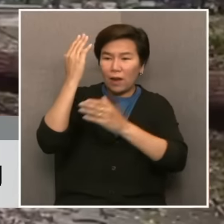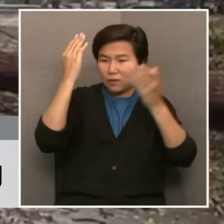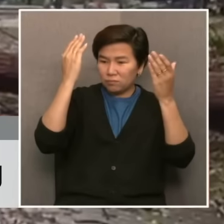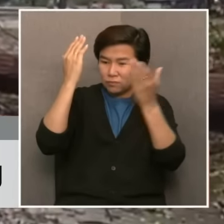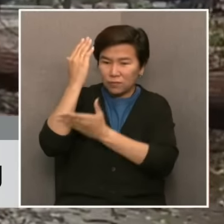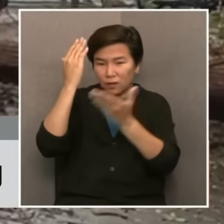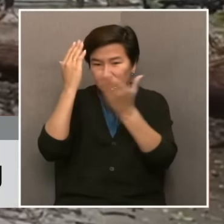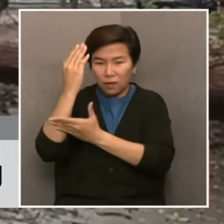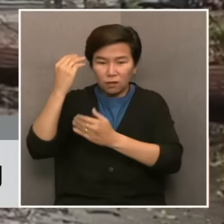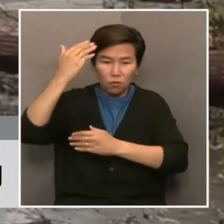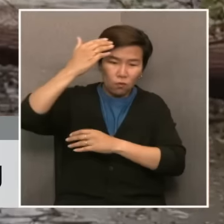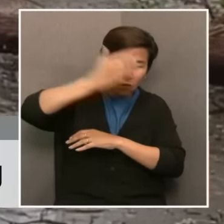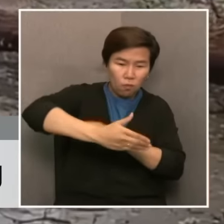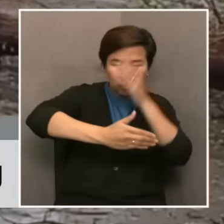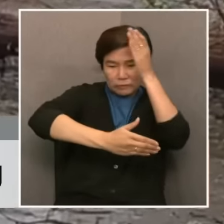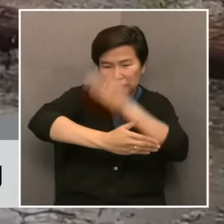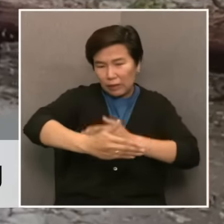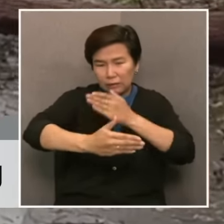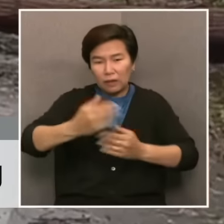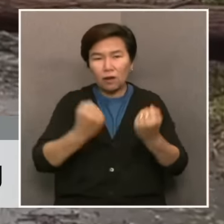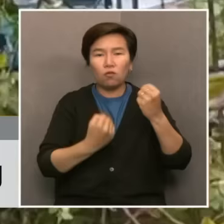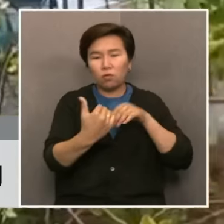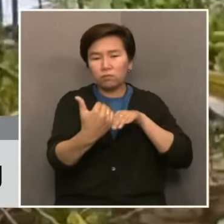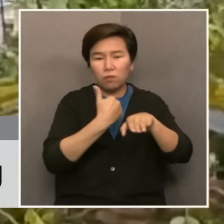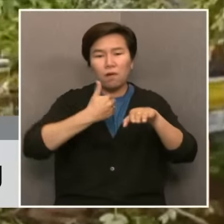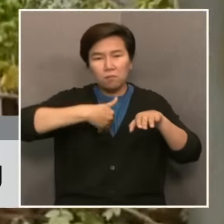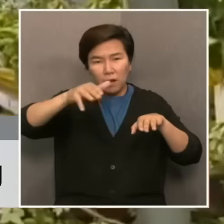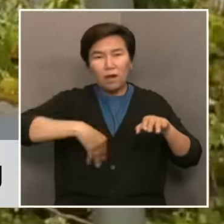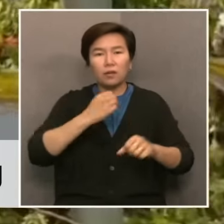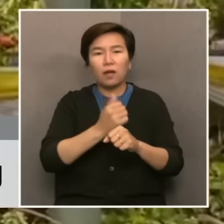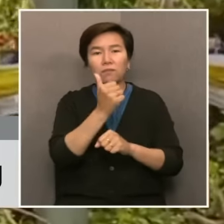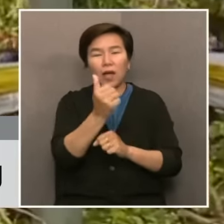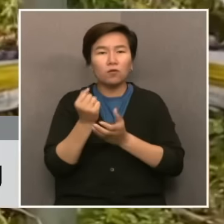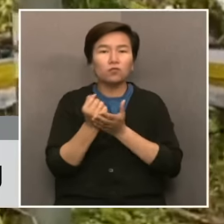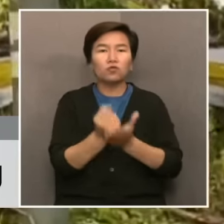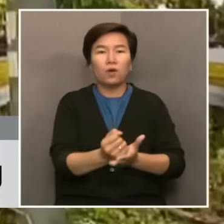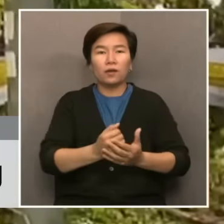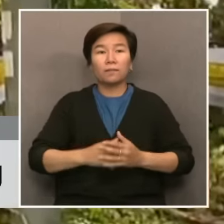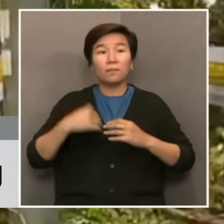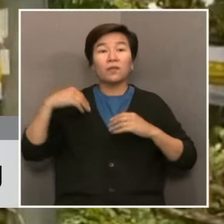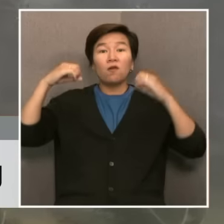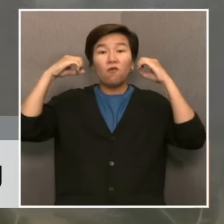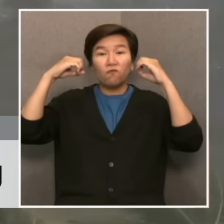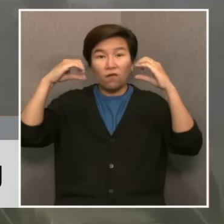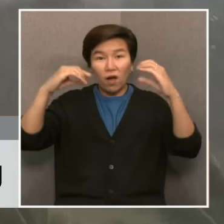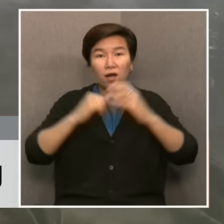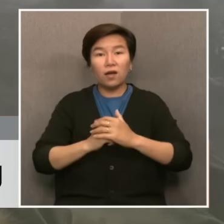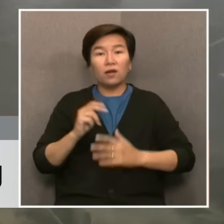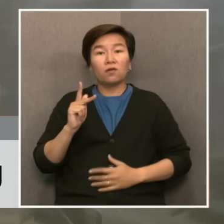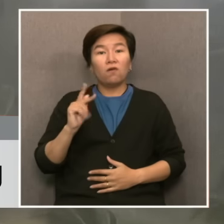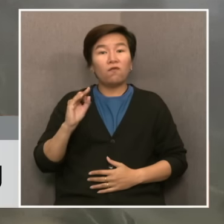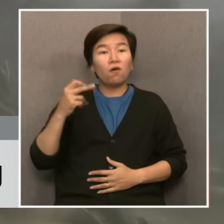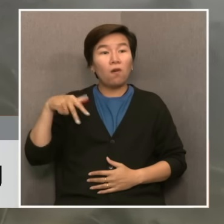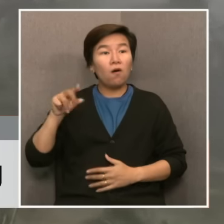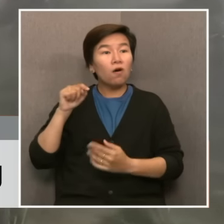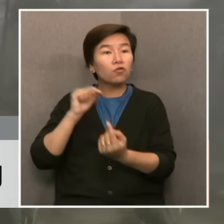จราจรเพื่อให้สามารถสัญจรผ่านไปมาได้เป็นปกติขณะเดียวกันทางการไฟฟ้าส่วนภูมิภาคเร่งดำเนินการ